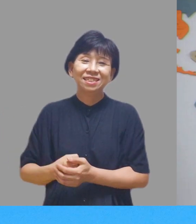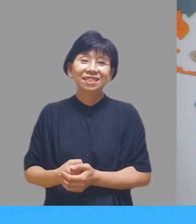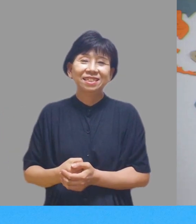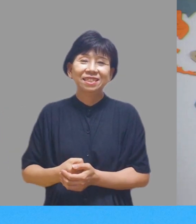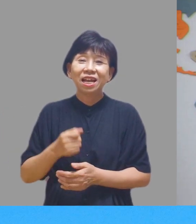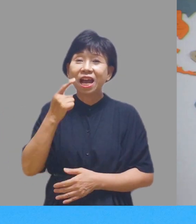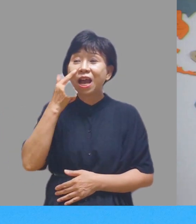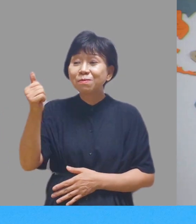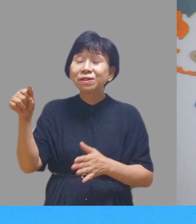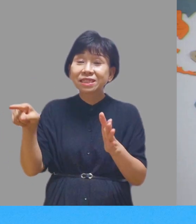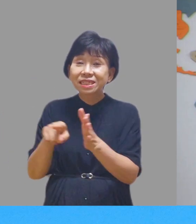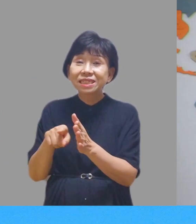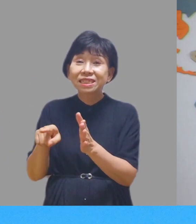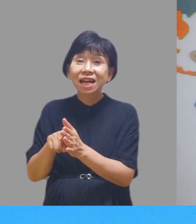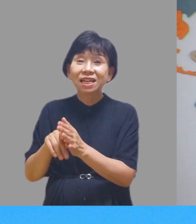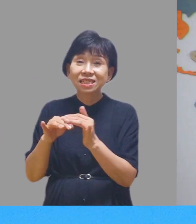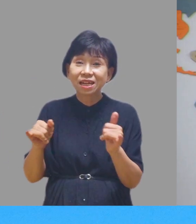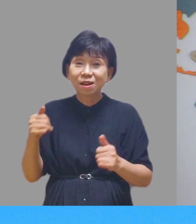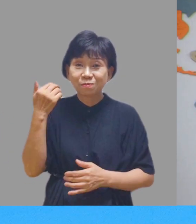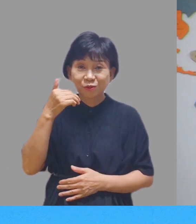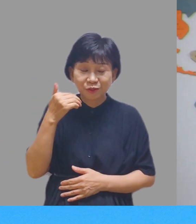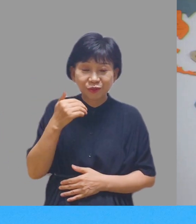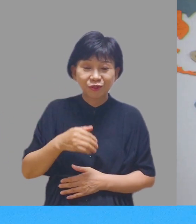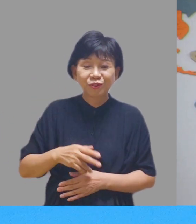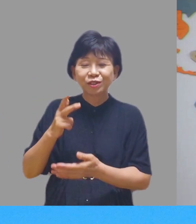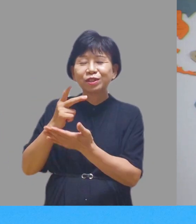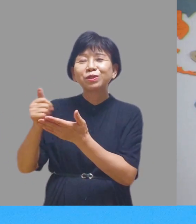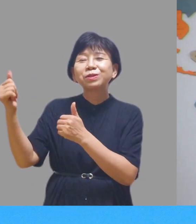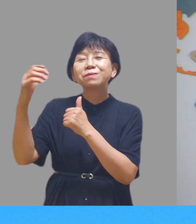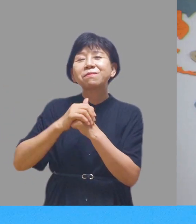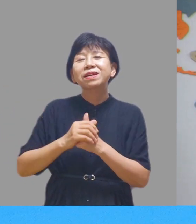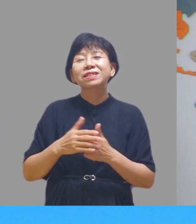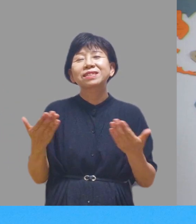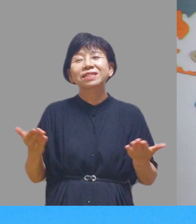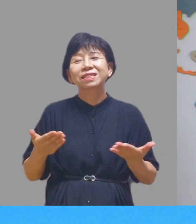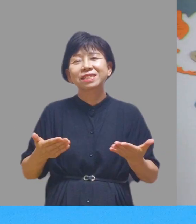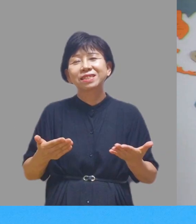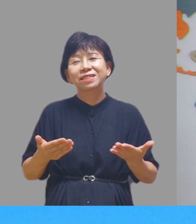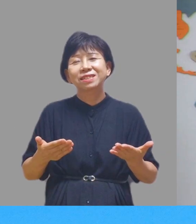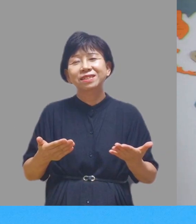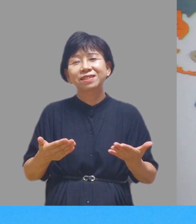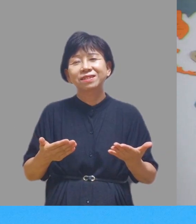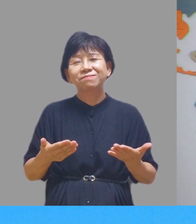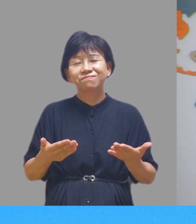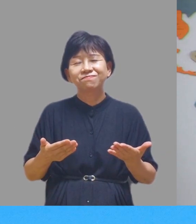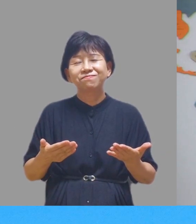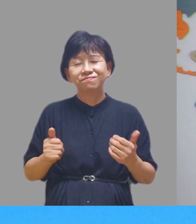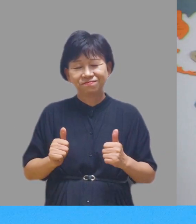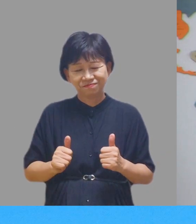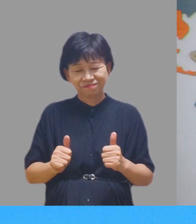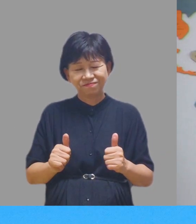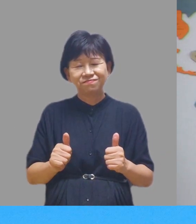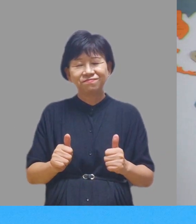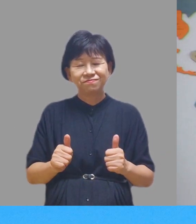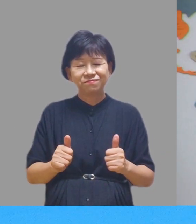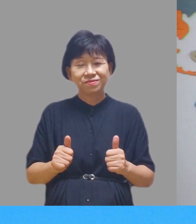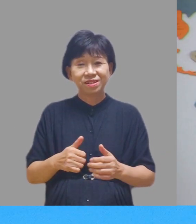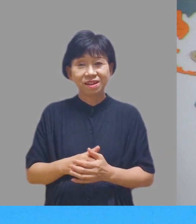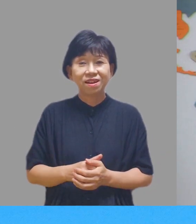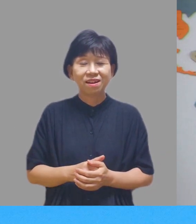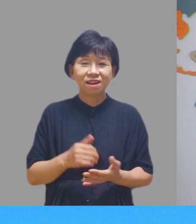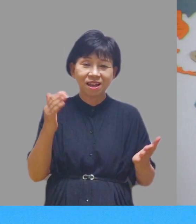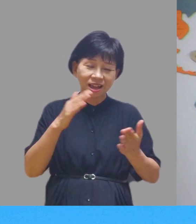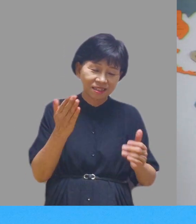그리고 아버지의 신앙에 서 계신 분들은 여전히 주님께서 맡기신 또 신앙의 후배 세대를, 다음 세대를 세우고 돌보는